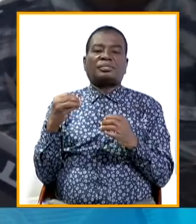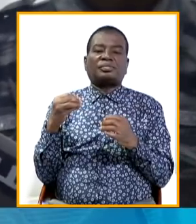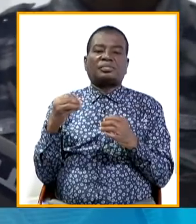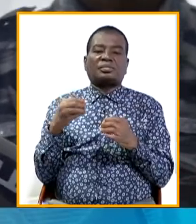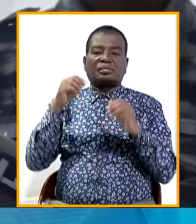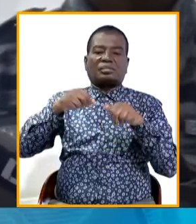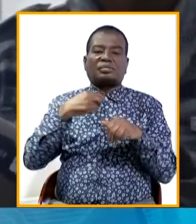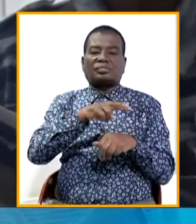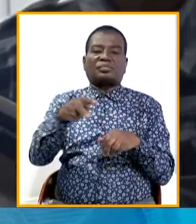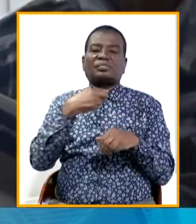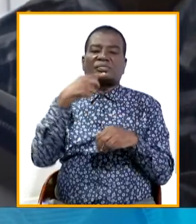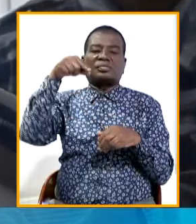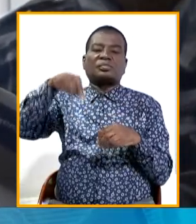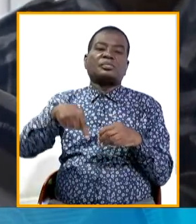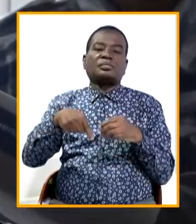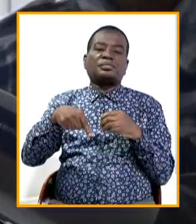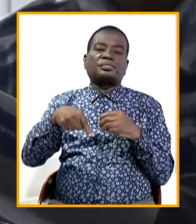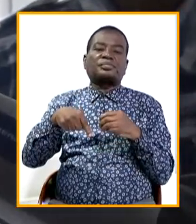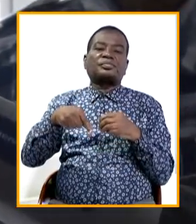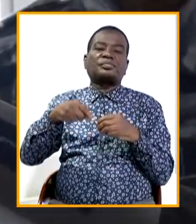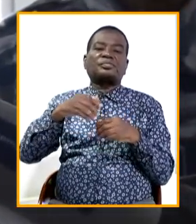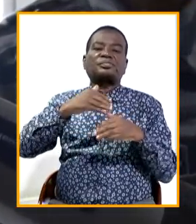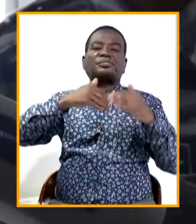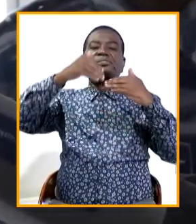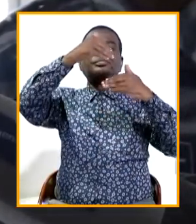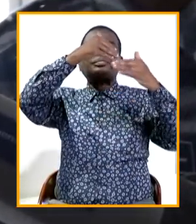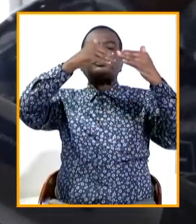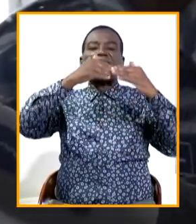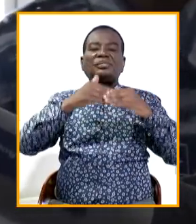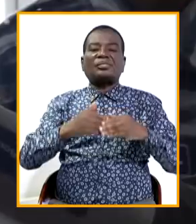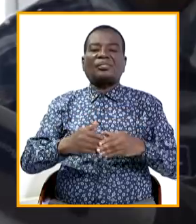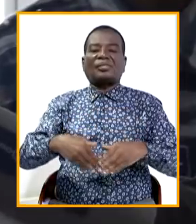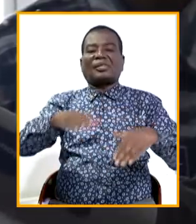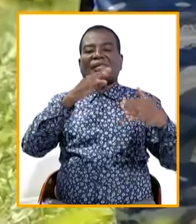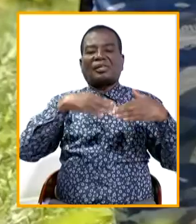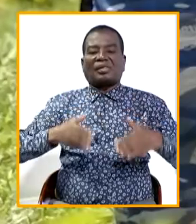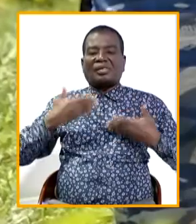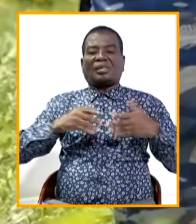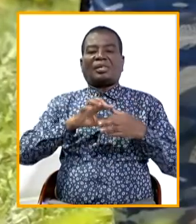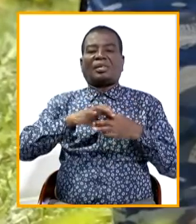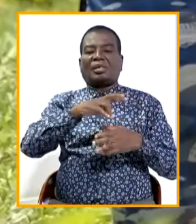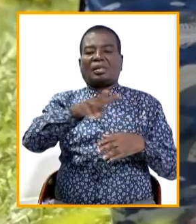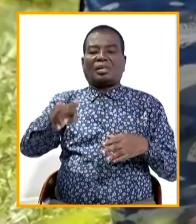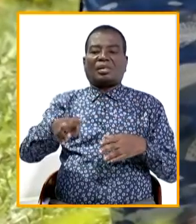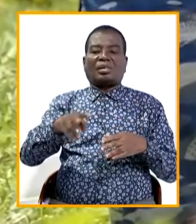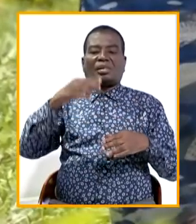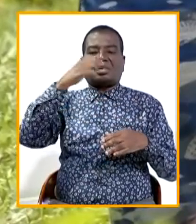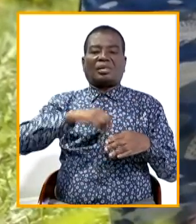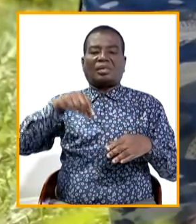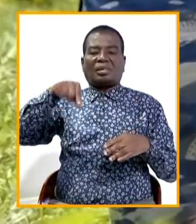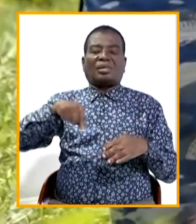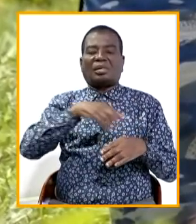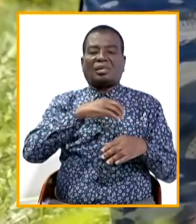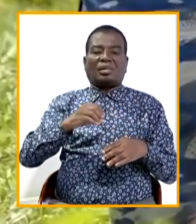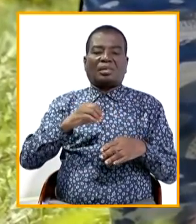Je peux vous dire que la hiérarchie est satisfaite de vous. Elle souhaite simplement que vous maintenez le